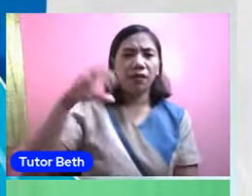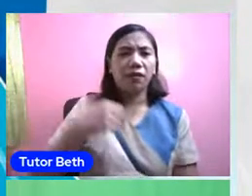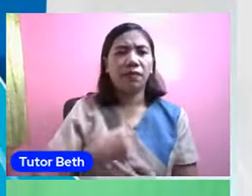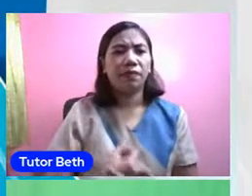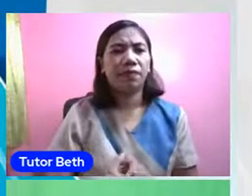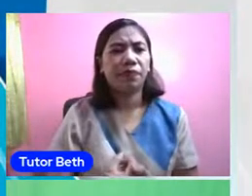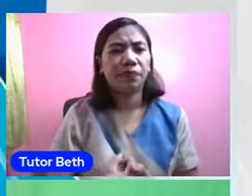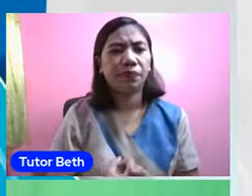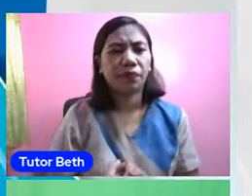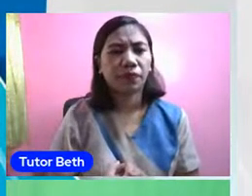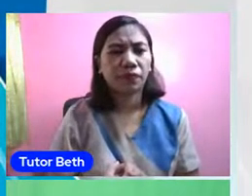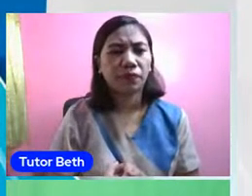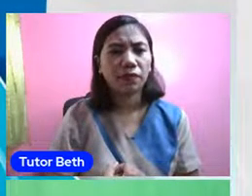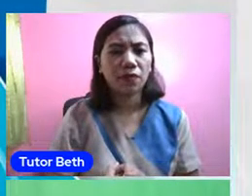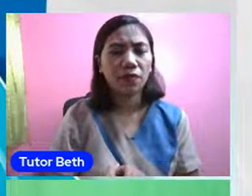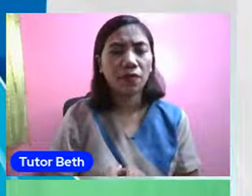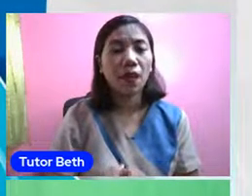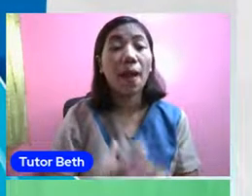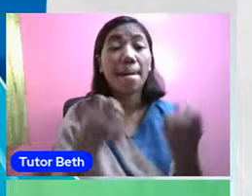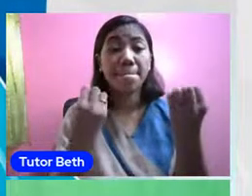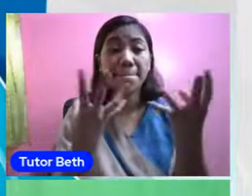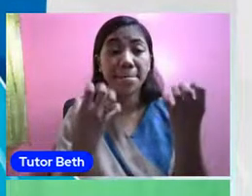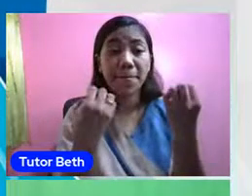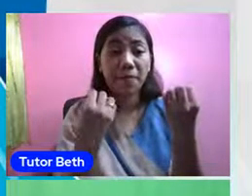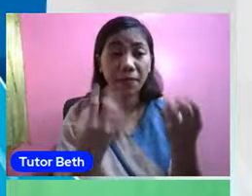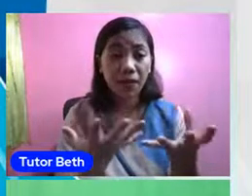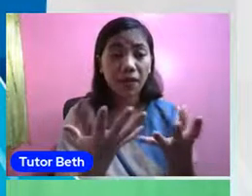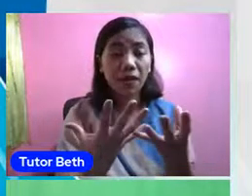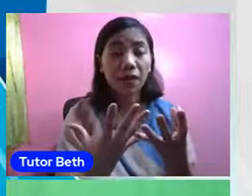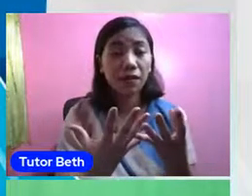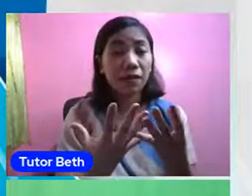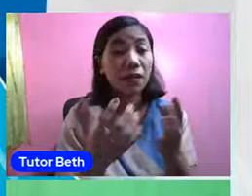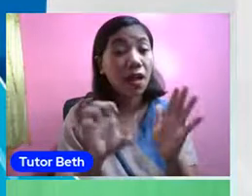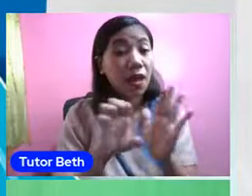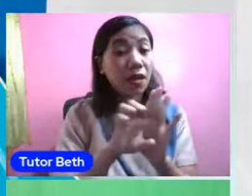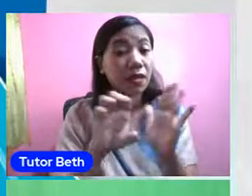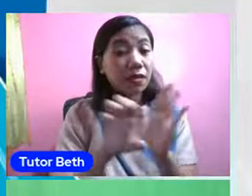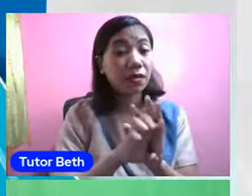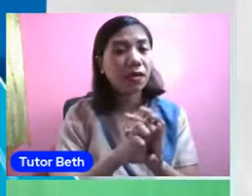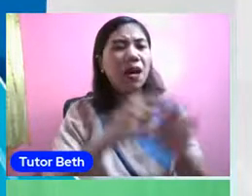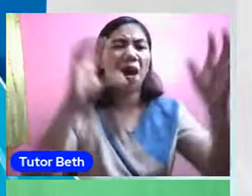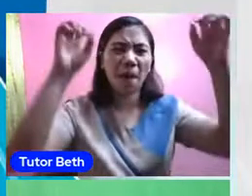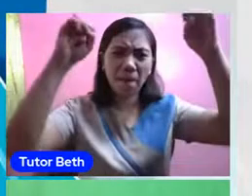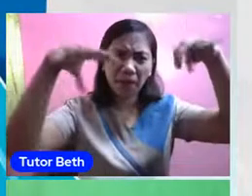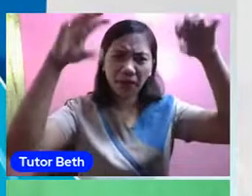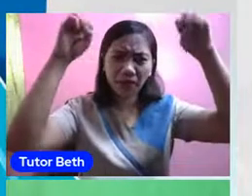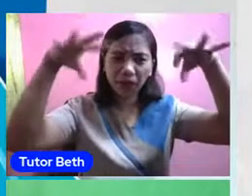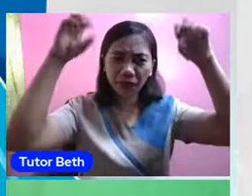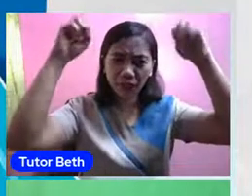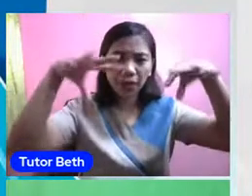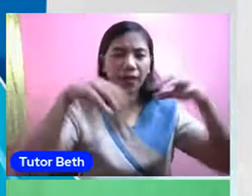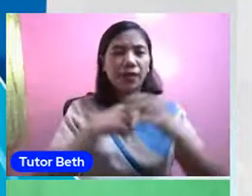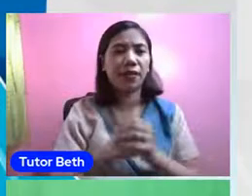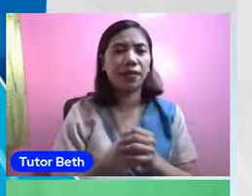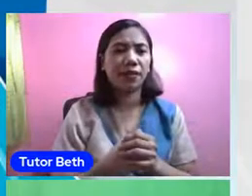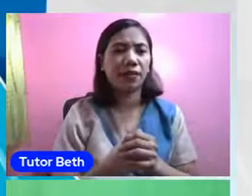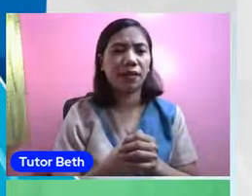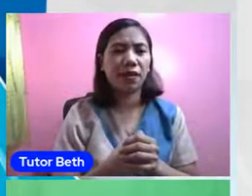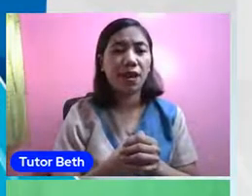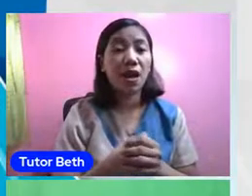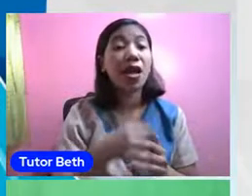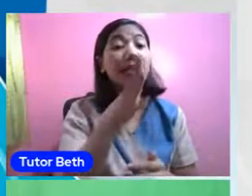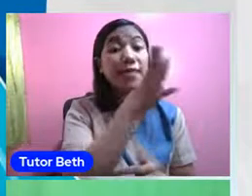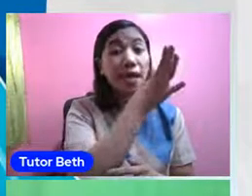Ito naman yung mga halimbawa ng gawain sa panahon ng tag-ulan. Okay, sa mga magsasaka,